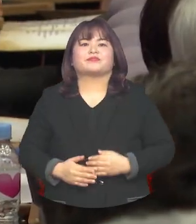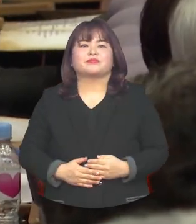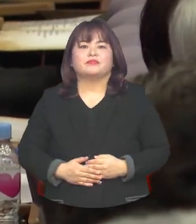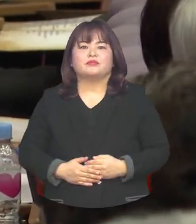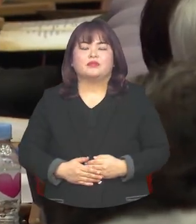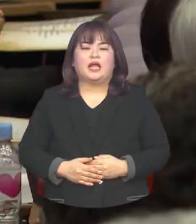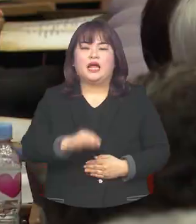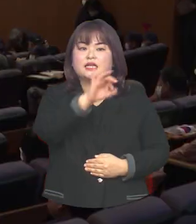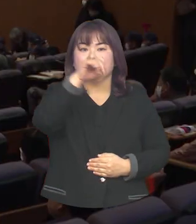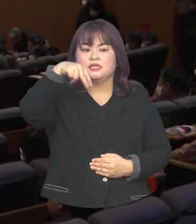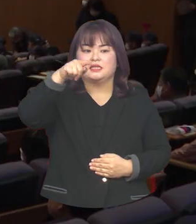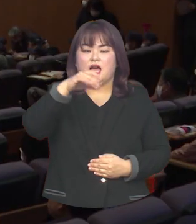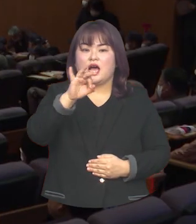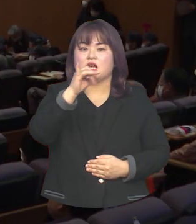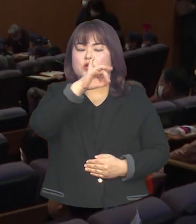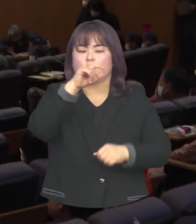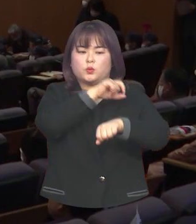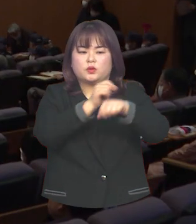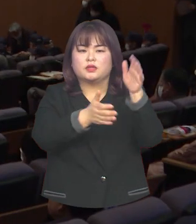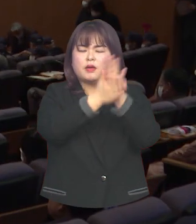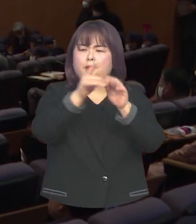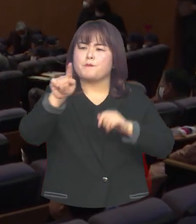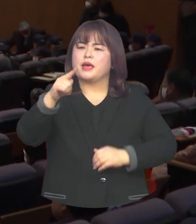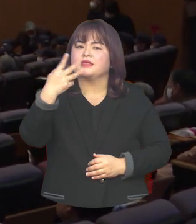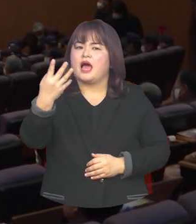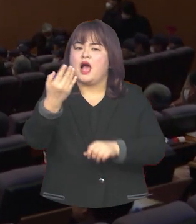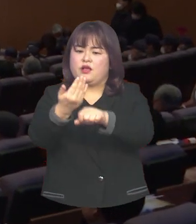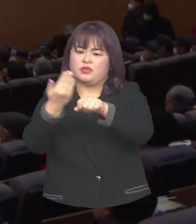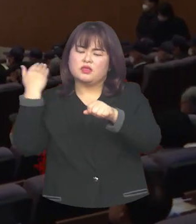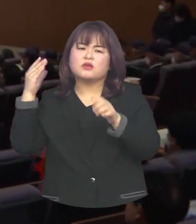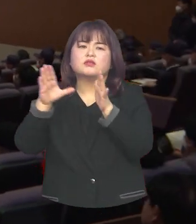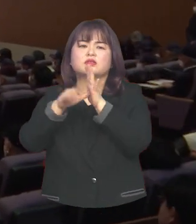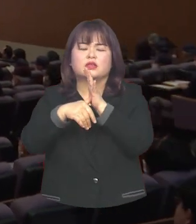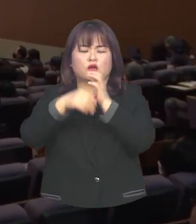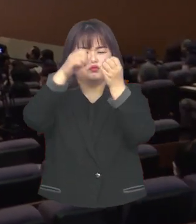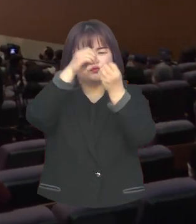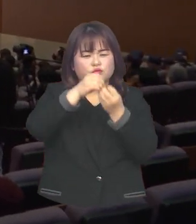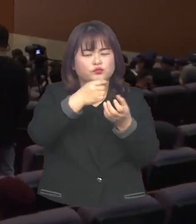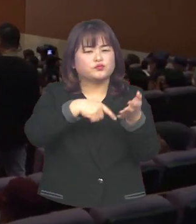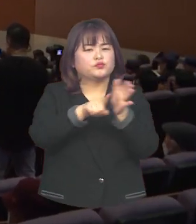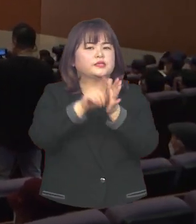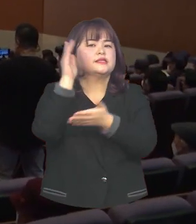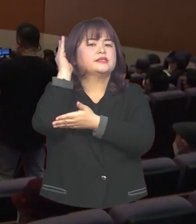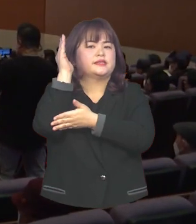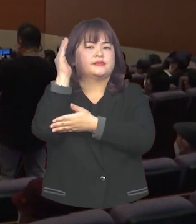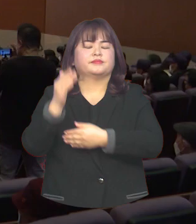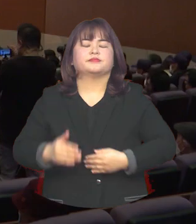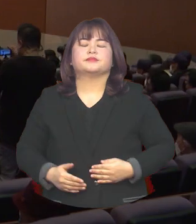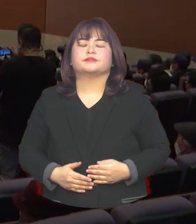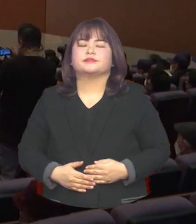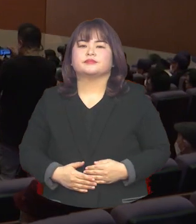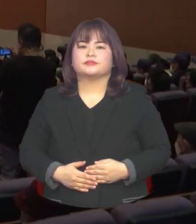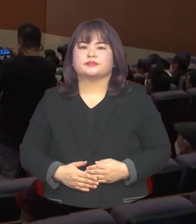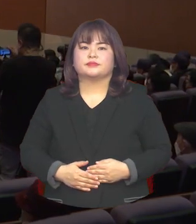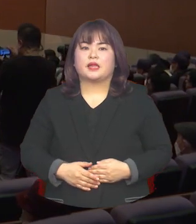진행됐습니다. 이상일 용인특례시장은 104년 전 순국선열의 뜻을 기리며 기념사를